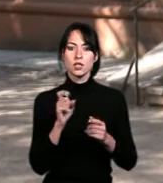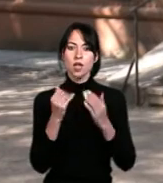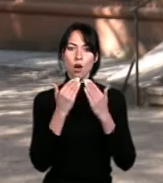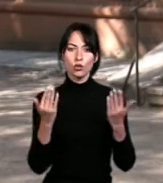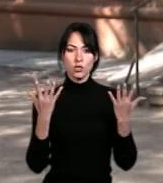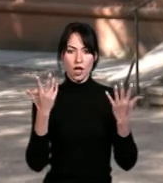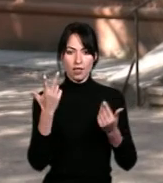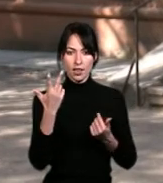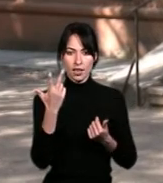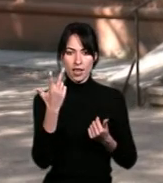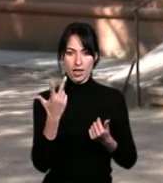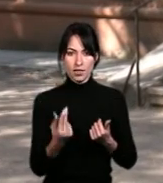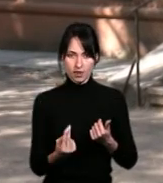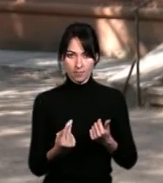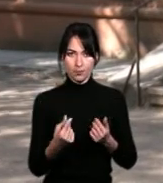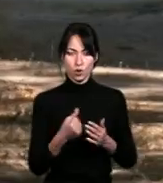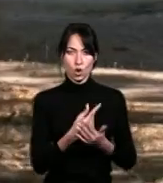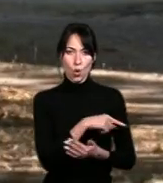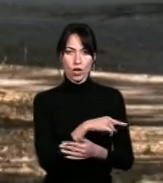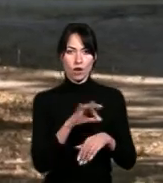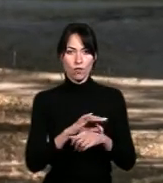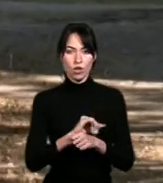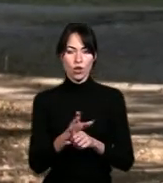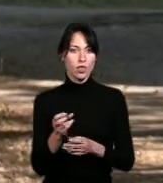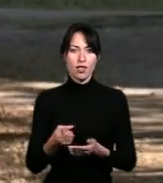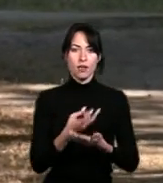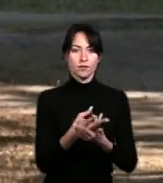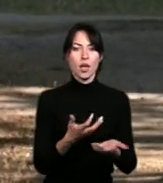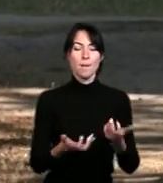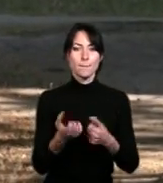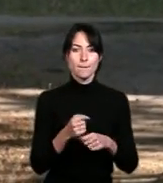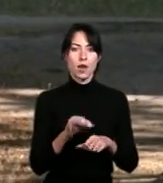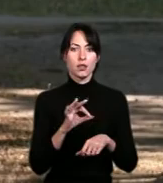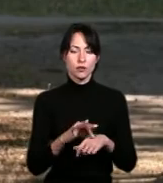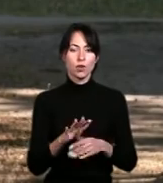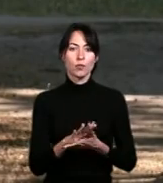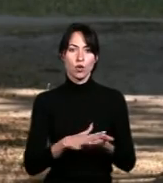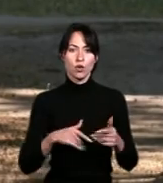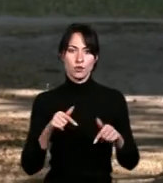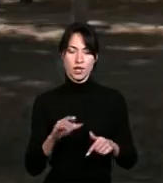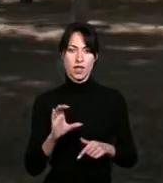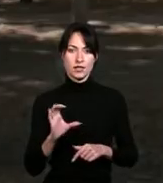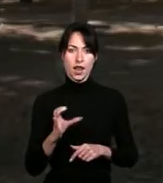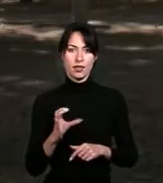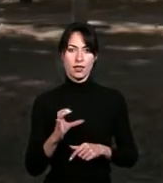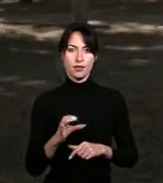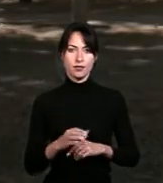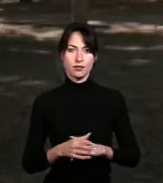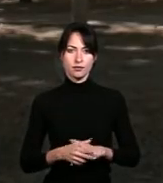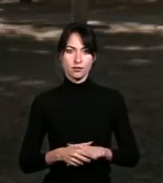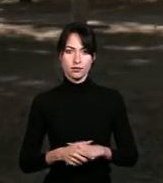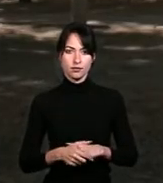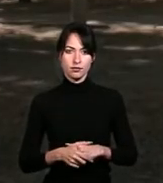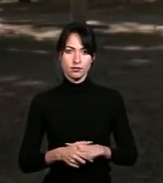до лікарні хворих на коронавірус не госпіталізовували. Приймати пацієнтів продовжать цієї середи. Дмитро Гребінник та Дмитро Денисов. Новини на